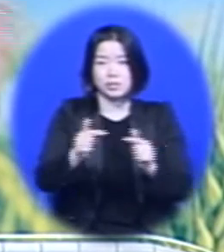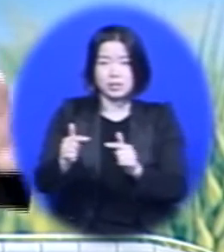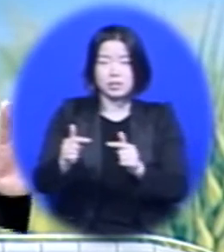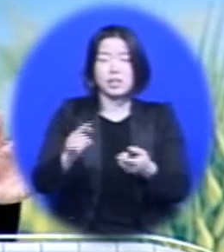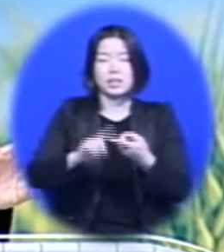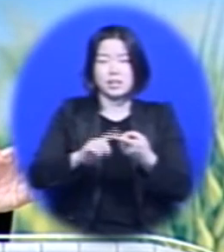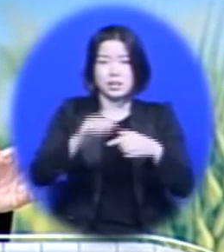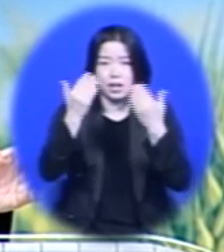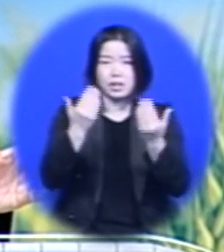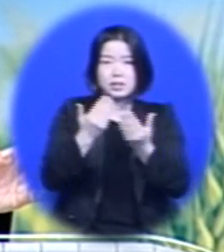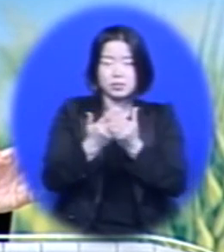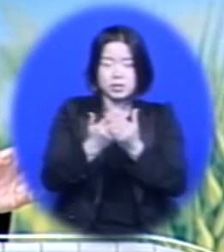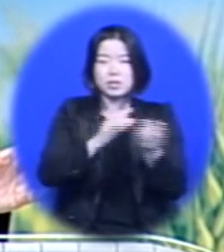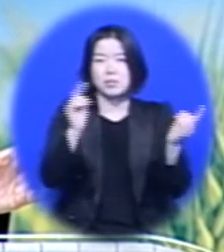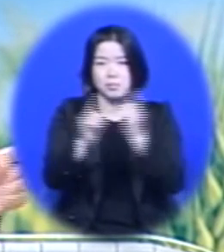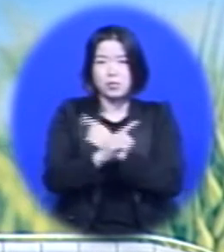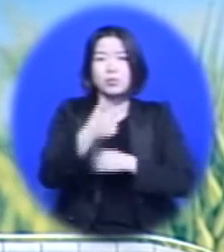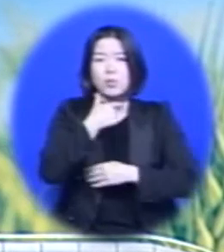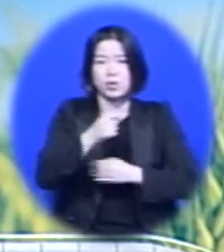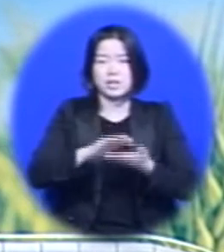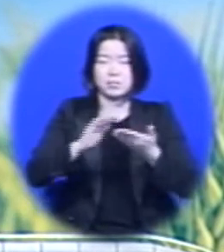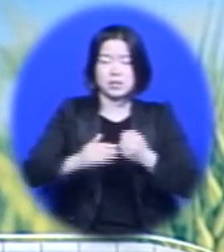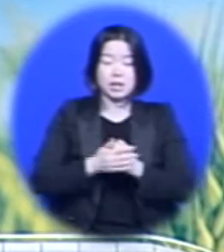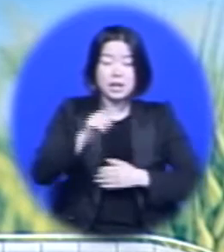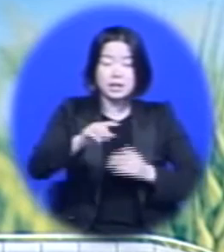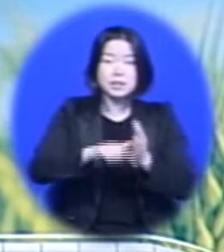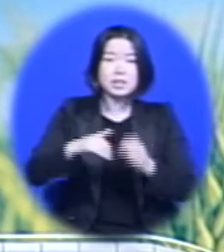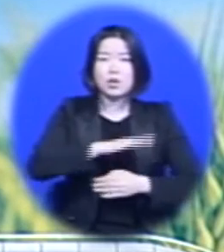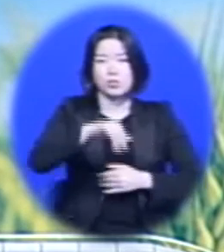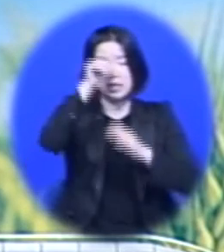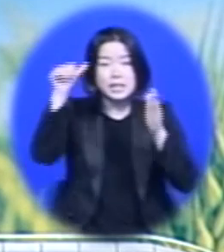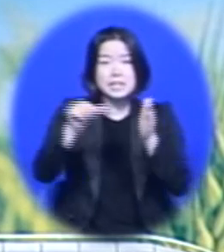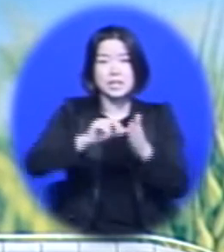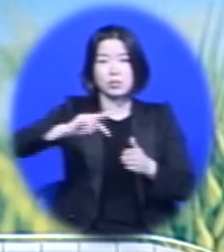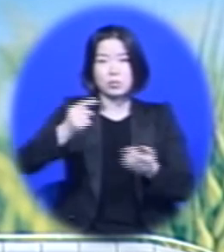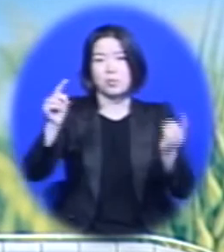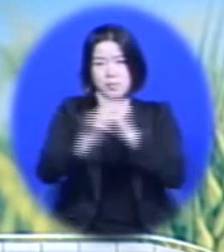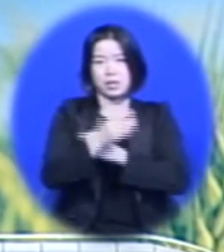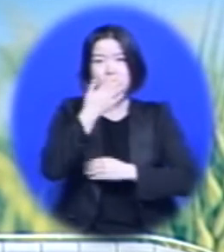완전히 바꾸시기를 원하십니다. 그때 우리의 인생이 바뀌게 되는 것입니다.